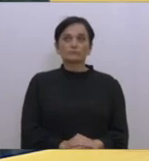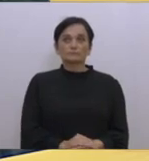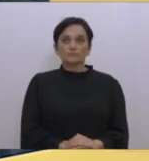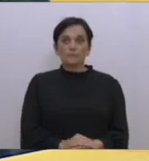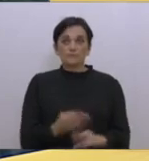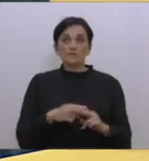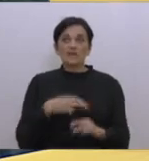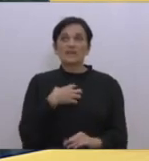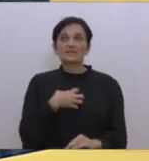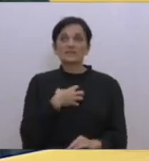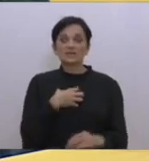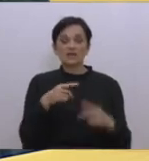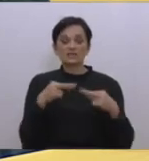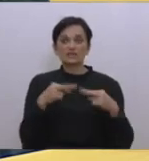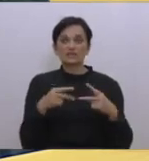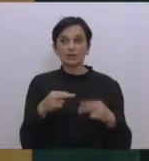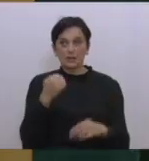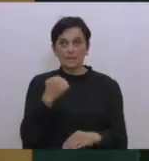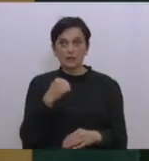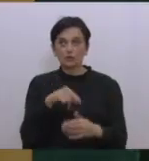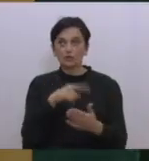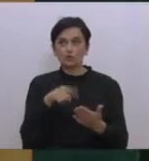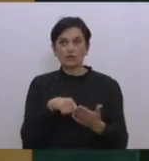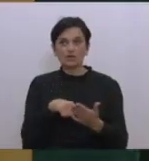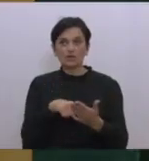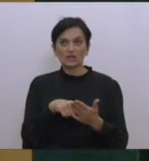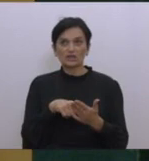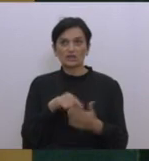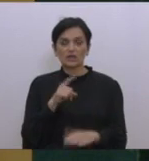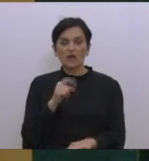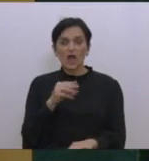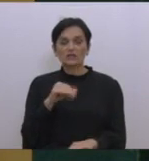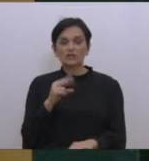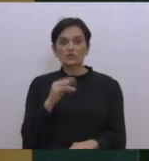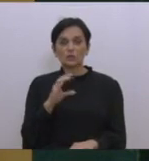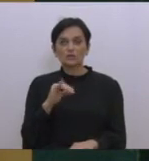ეს არის ძირთა ცნობები. ნამდვილად კითხები ხათეცოს.